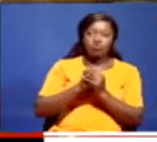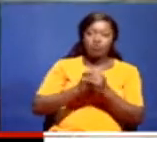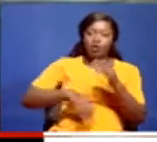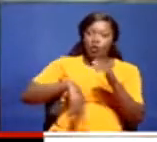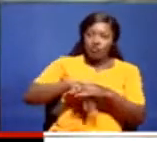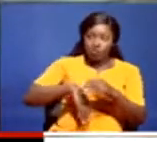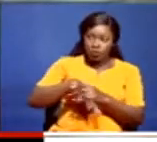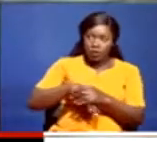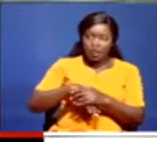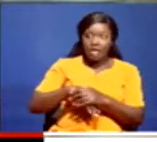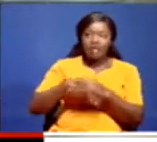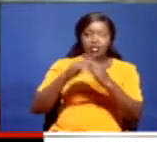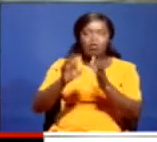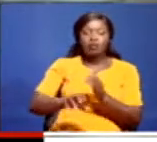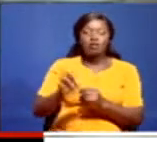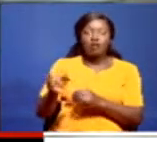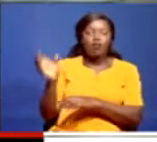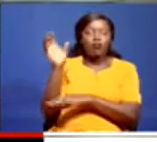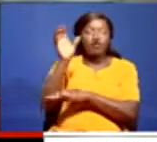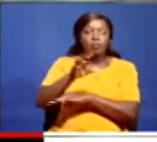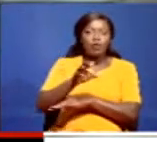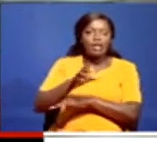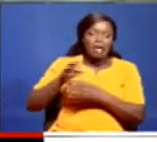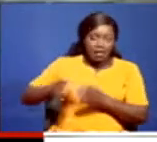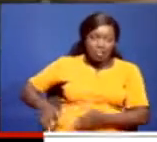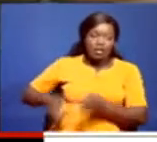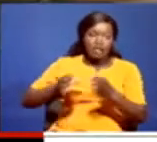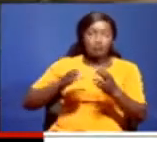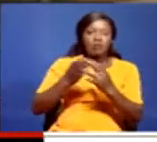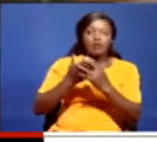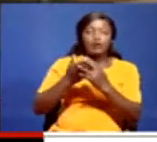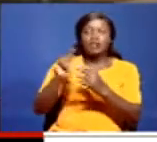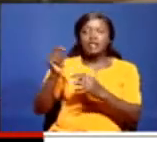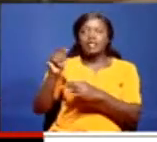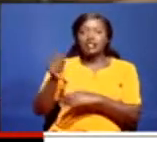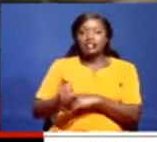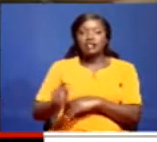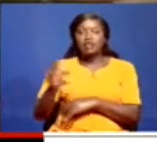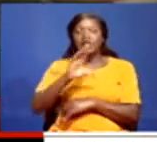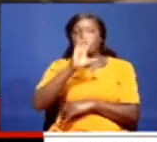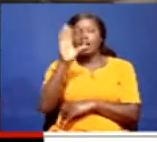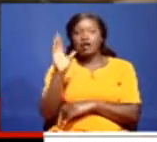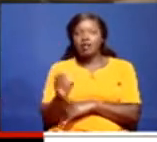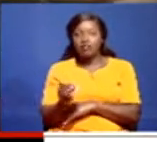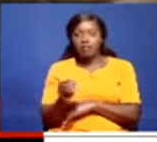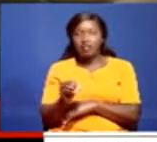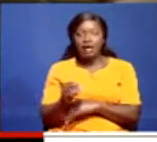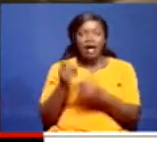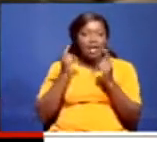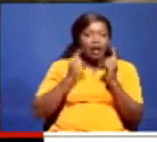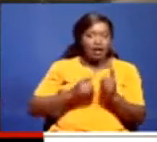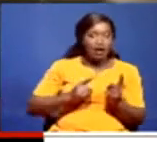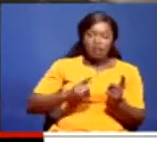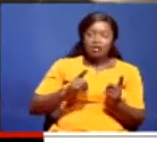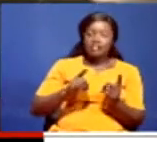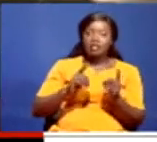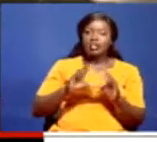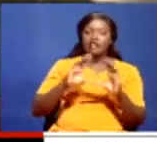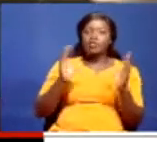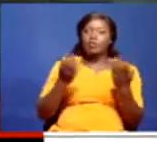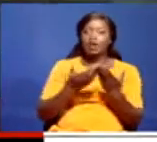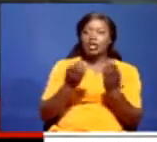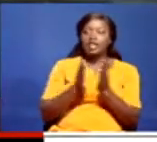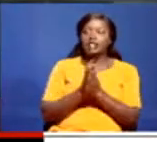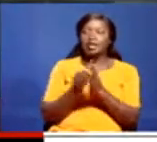la dunia, mechi ya rugby league baina ya Kenya na Afrika Kusini, mashindano ya riadha duniani na yale ya wanariadha walio chini